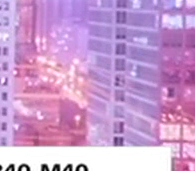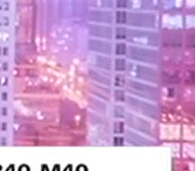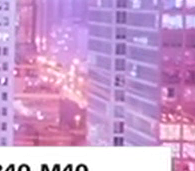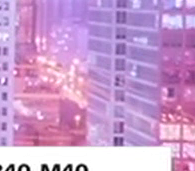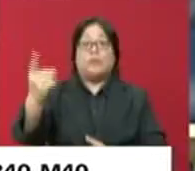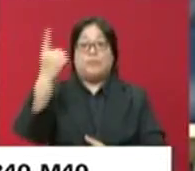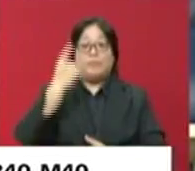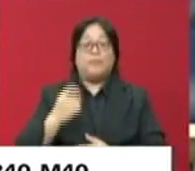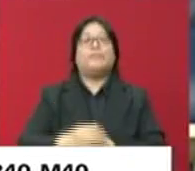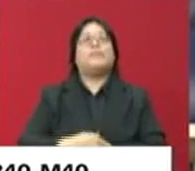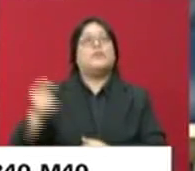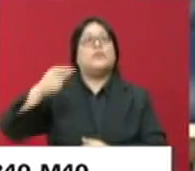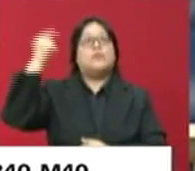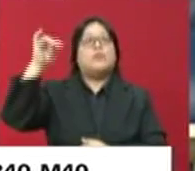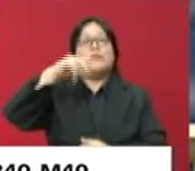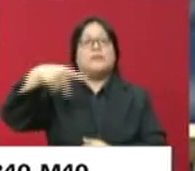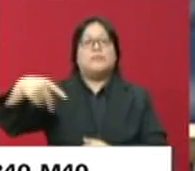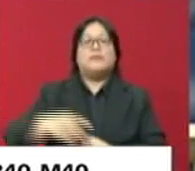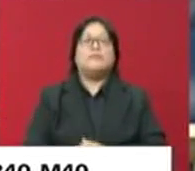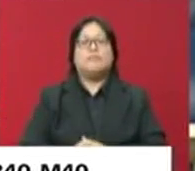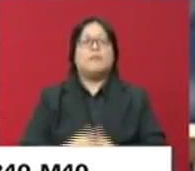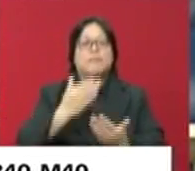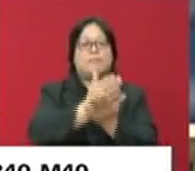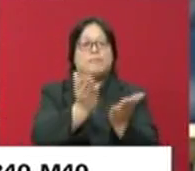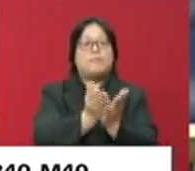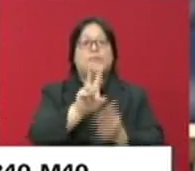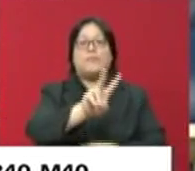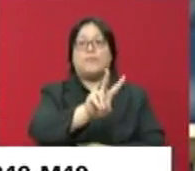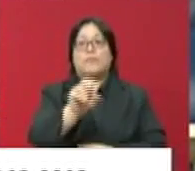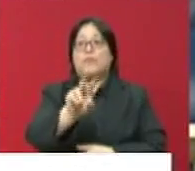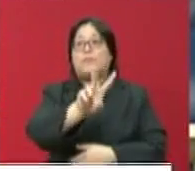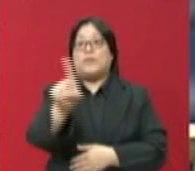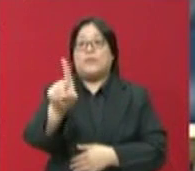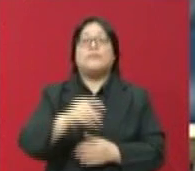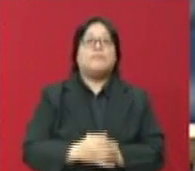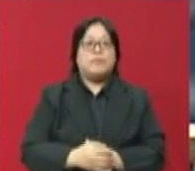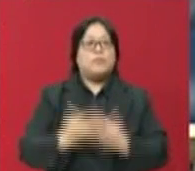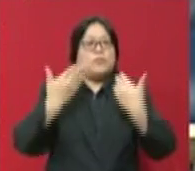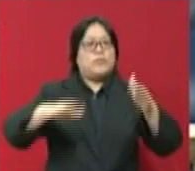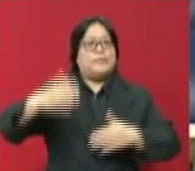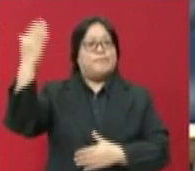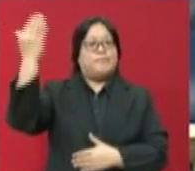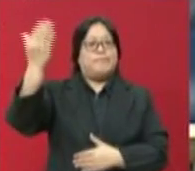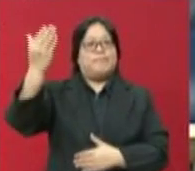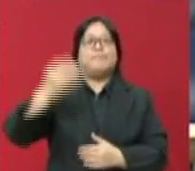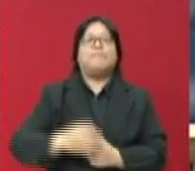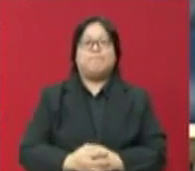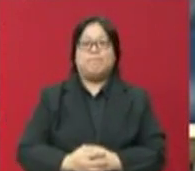M40. Tuan Yang di-Pertua, dalam belanjawan 2021 yang telah dibentangkan